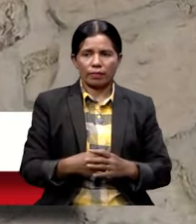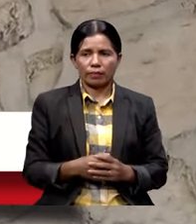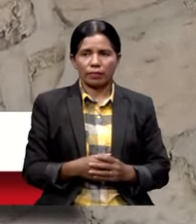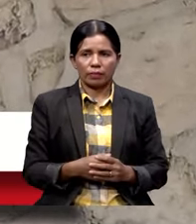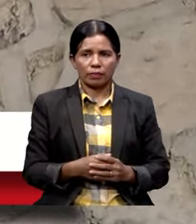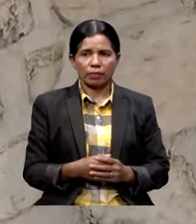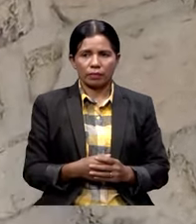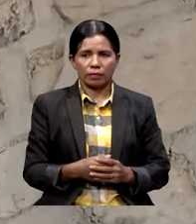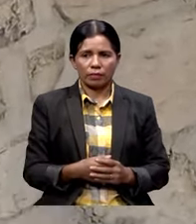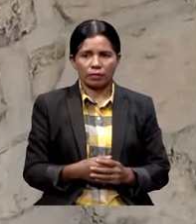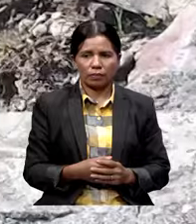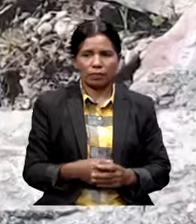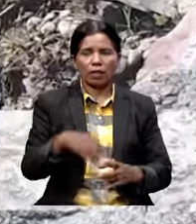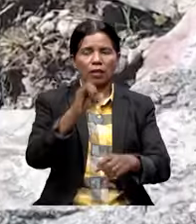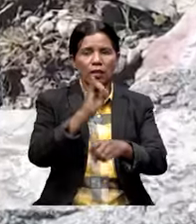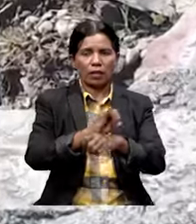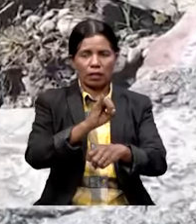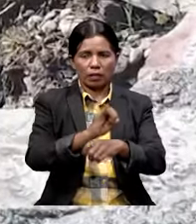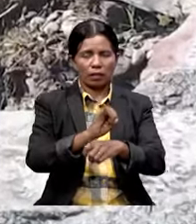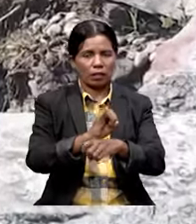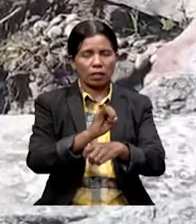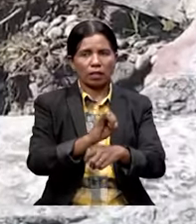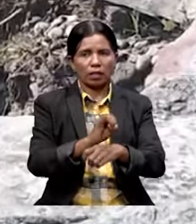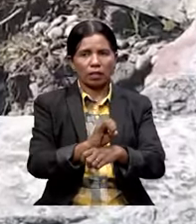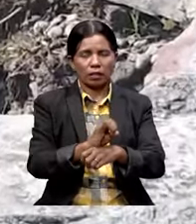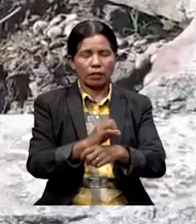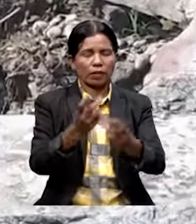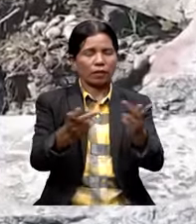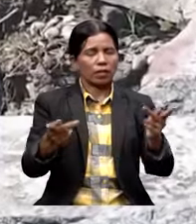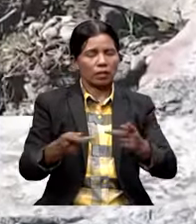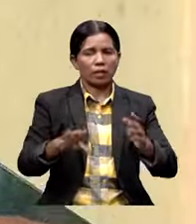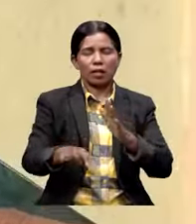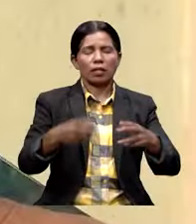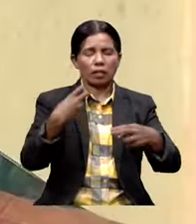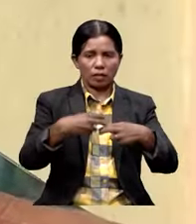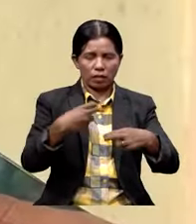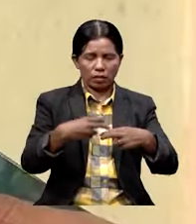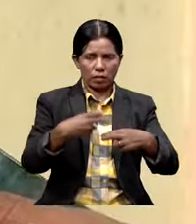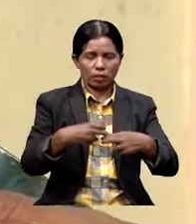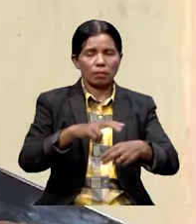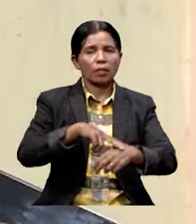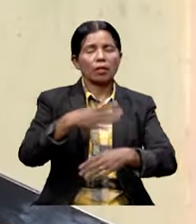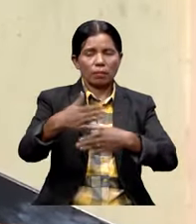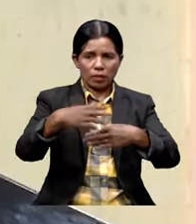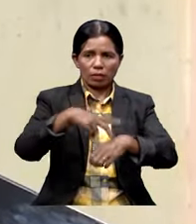quase igreja tamba risco. Risco mononia.